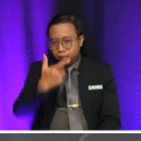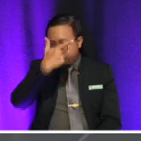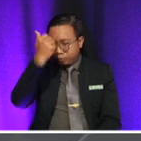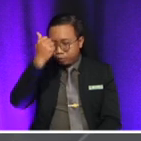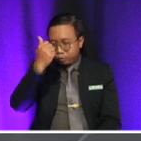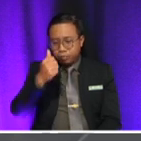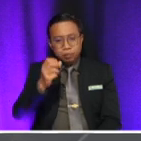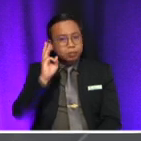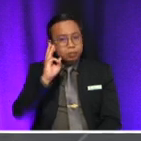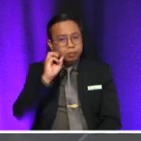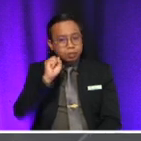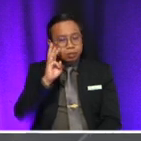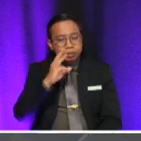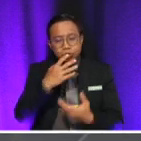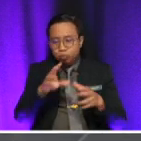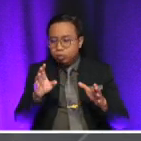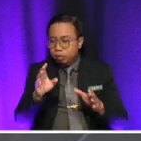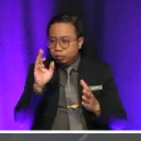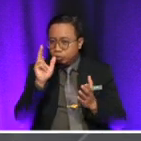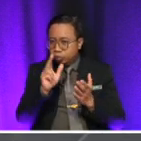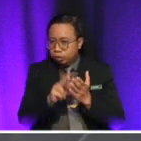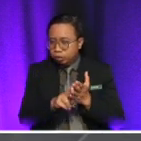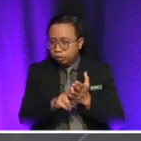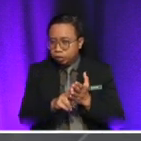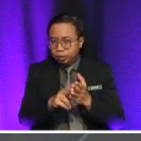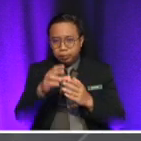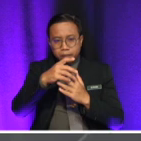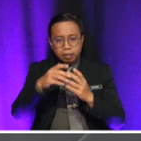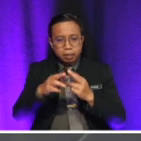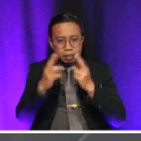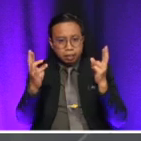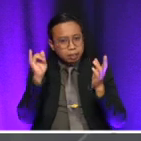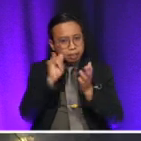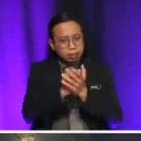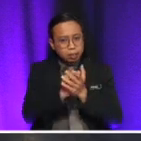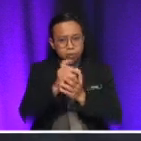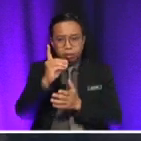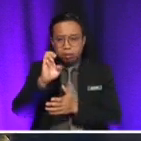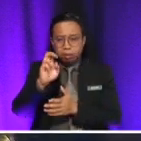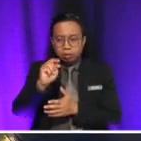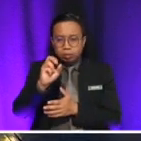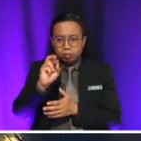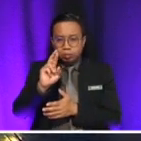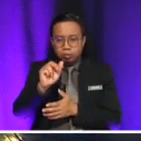telah membuktikan pelihara itu adalah demokrasi mungkin